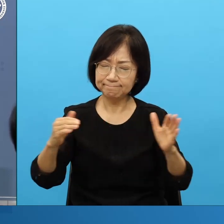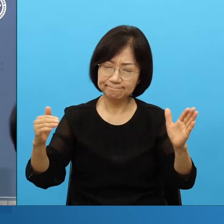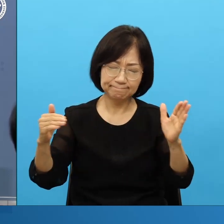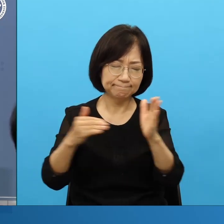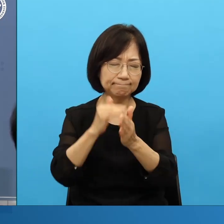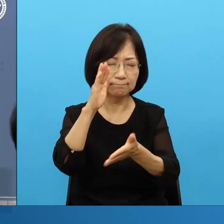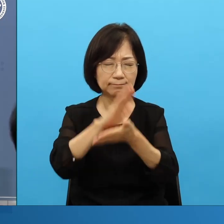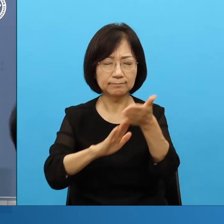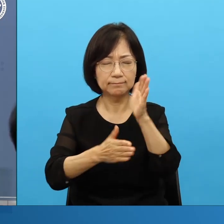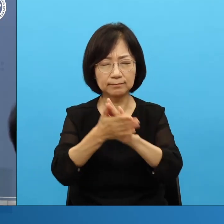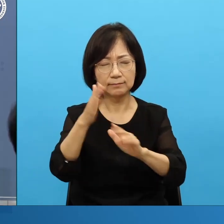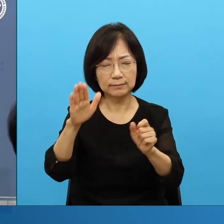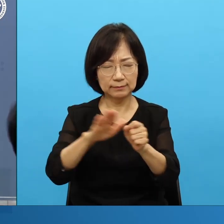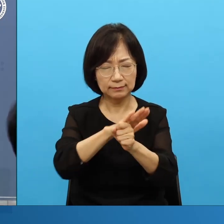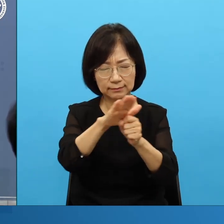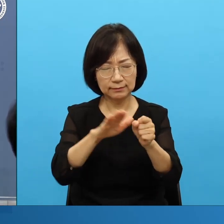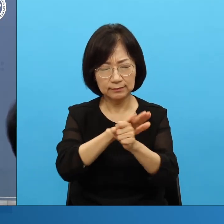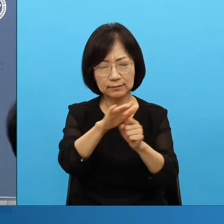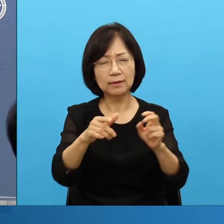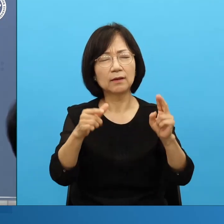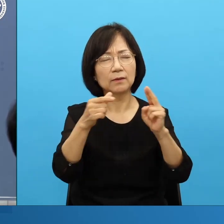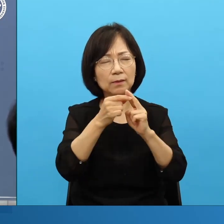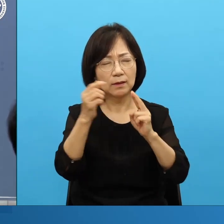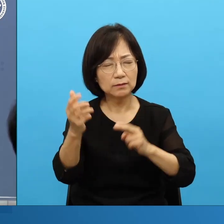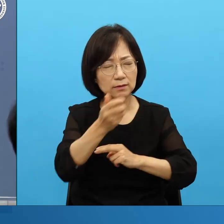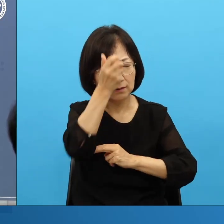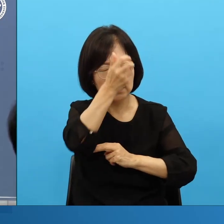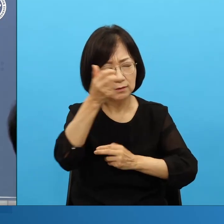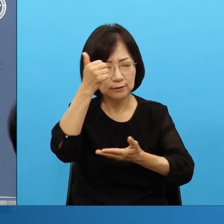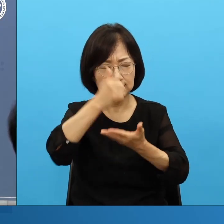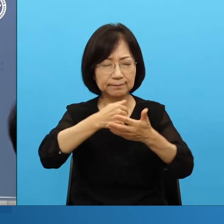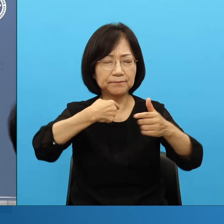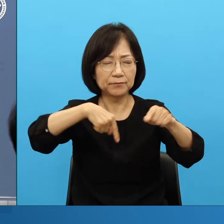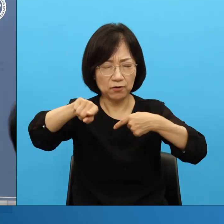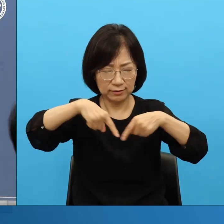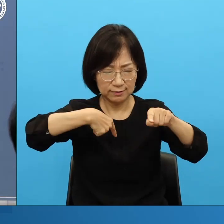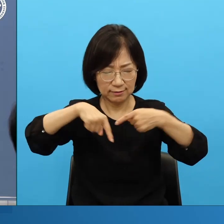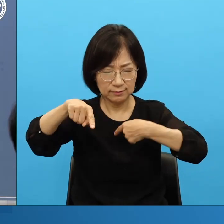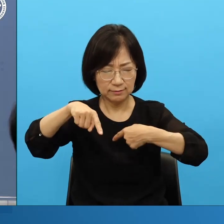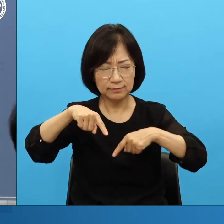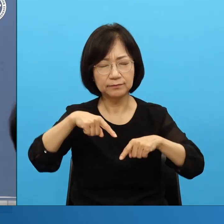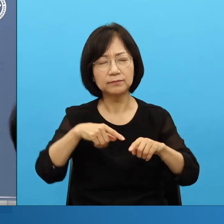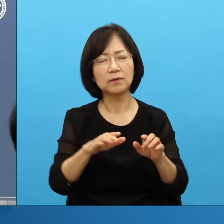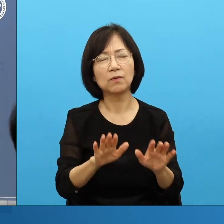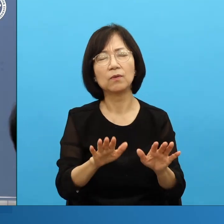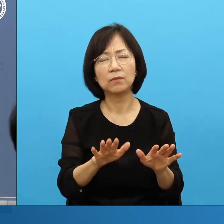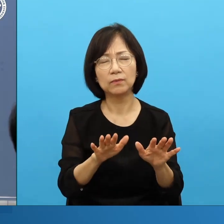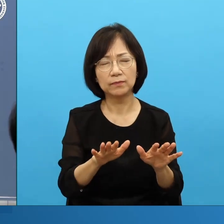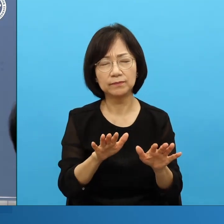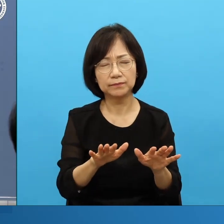무한하신 사랑하심과 and by the endless love of our Father God 성령님의 역사하심이 and the working of the Holy Spirit 오늘